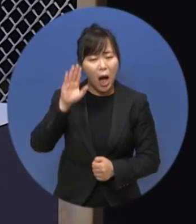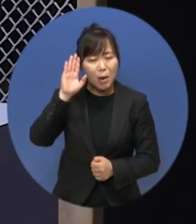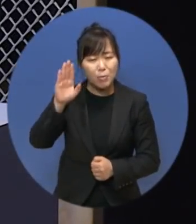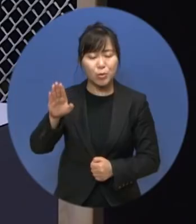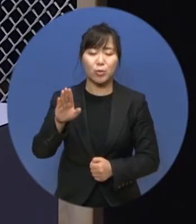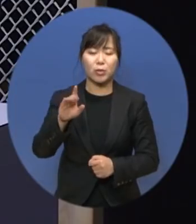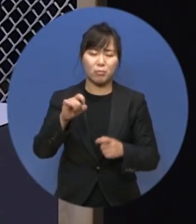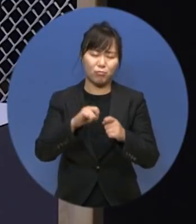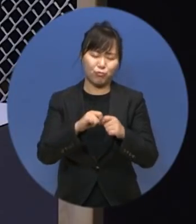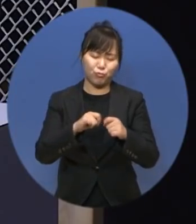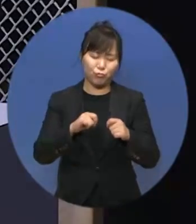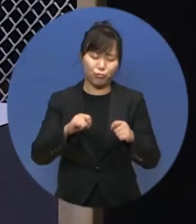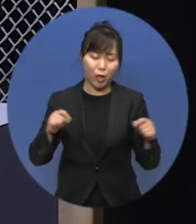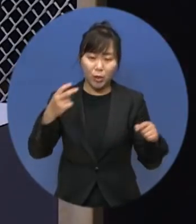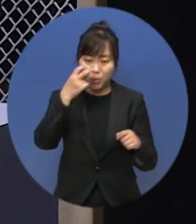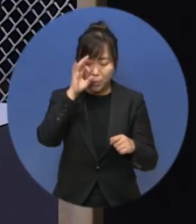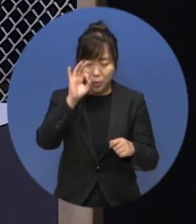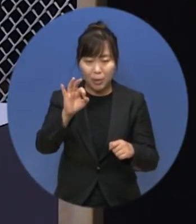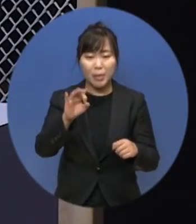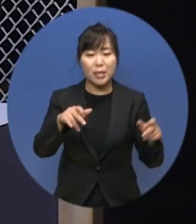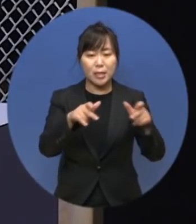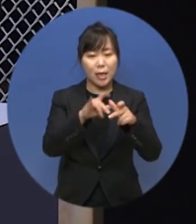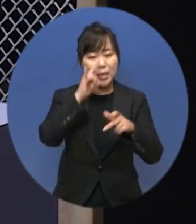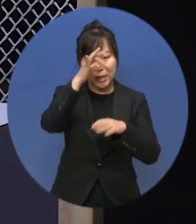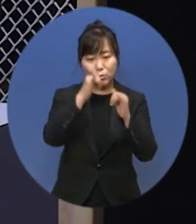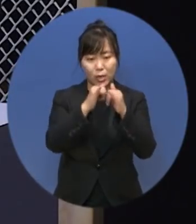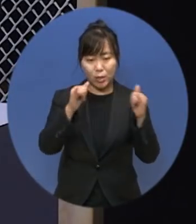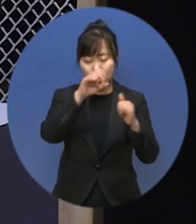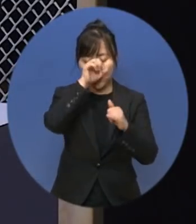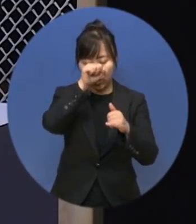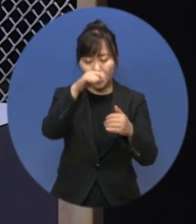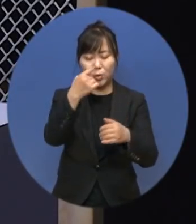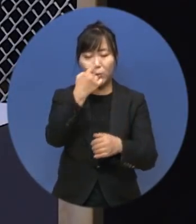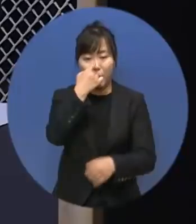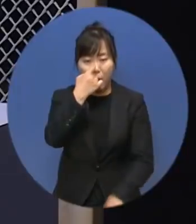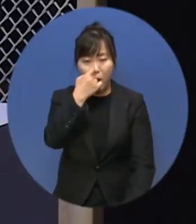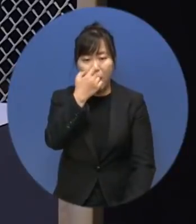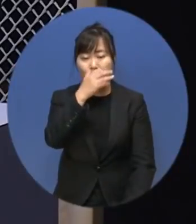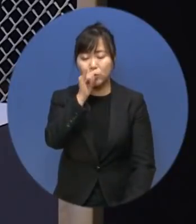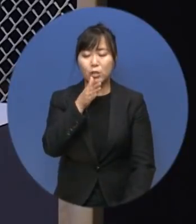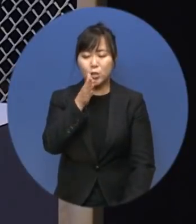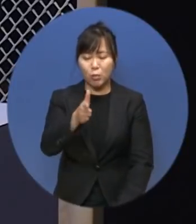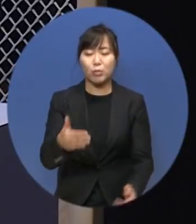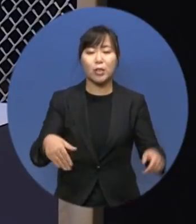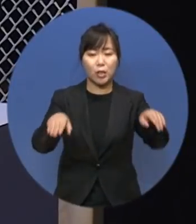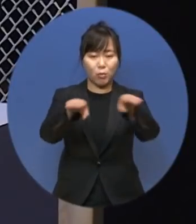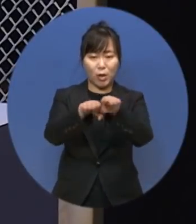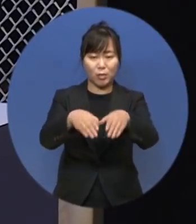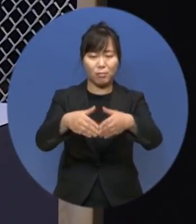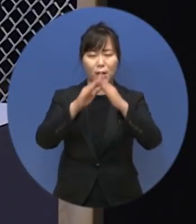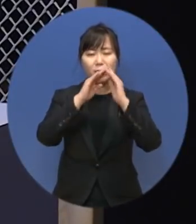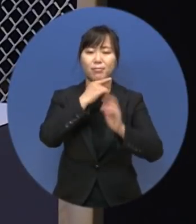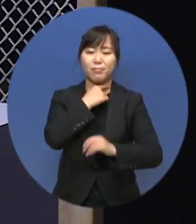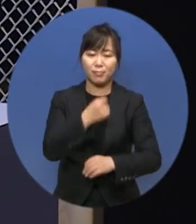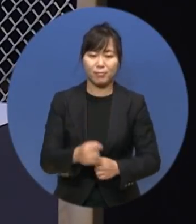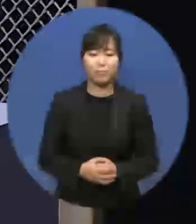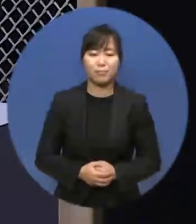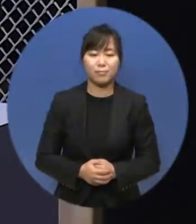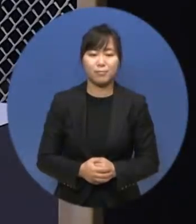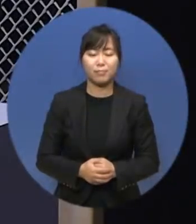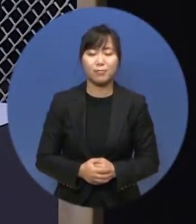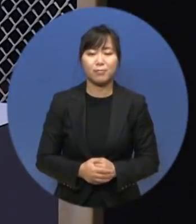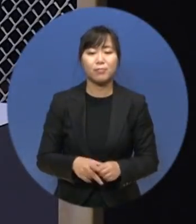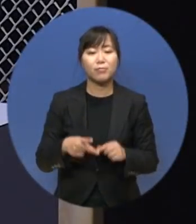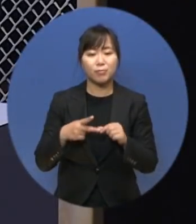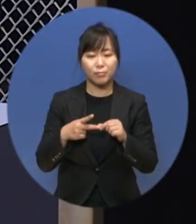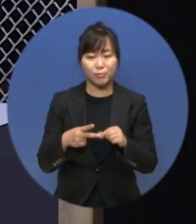좀 장기적인 안목으로 장애 예술가들이 좋은 교육을 받을 수 있는 전문 기관이 꼭 있었으면 좋겠다는 바람이